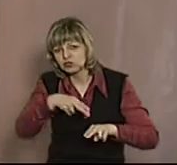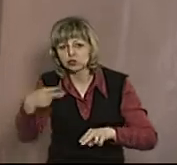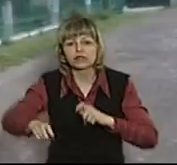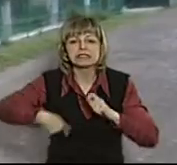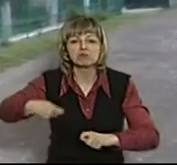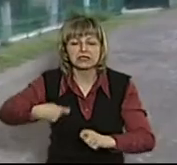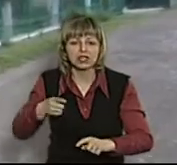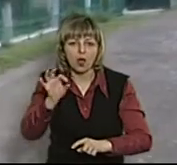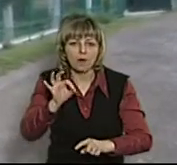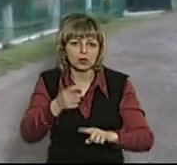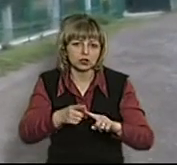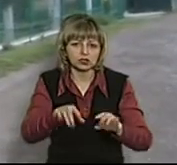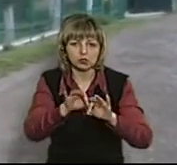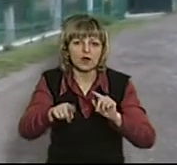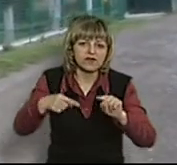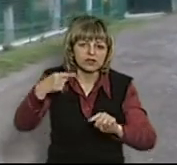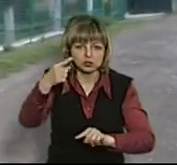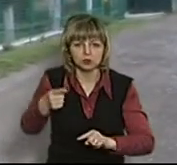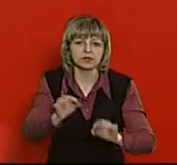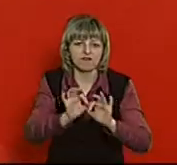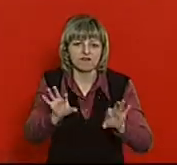ми розповімо у наступних випусках новин.